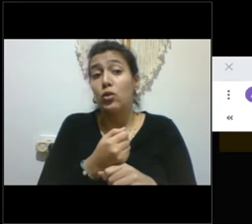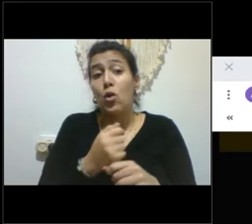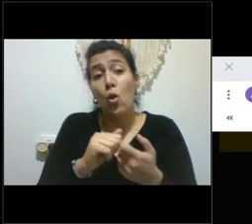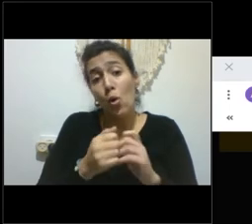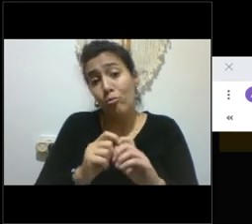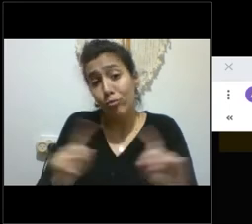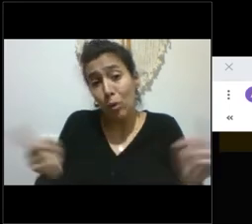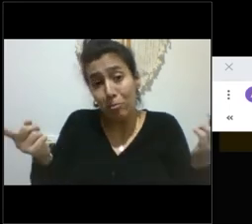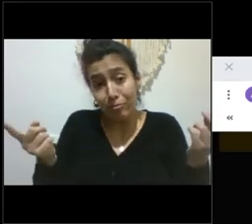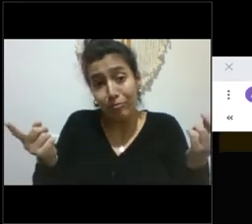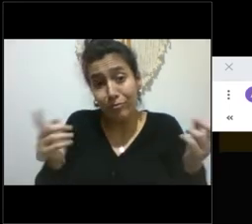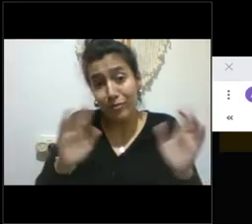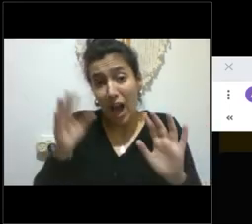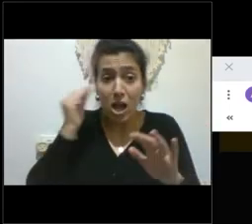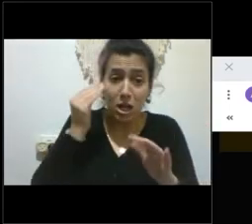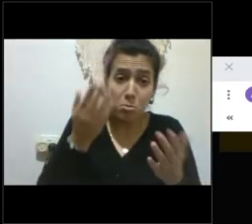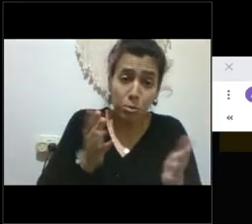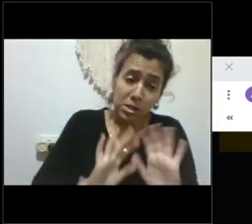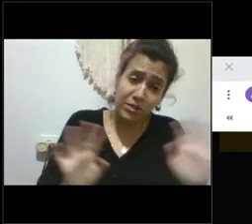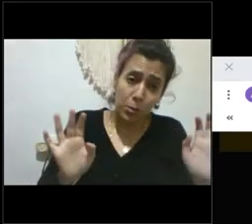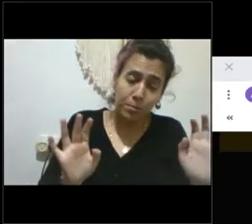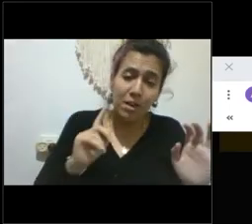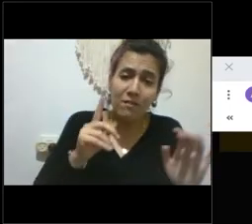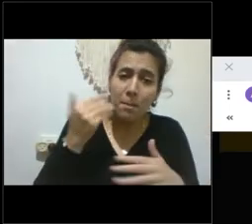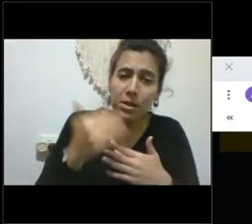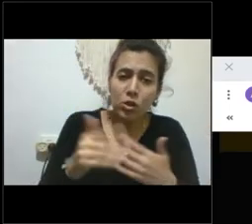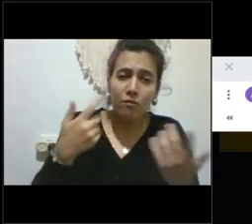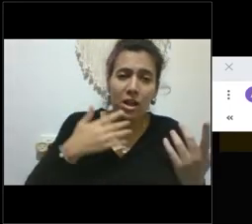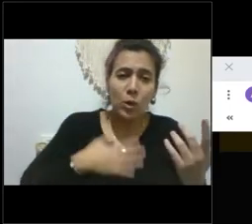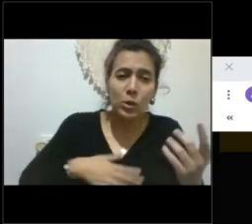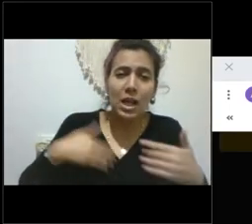בסוף אני רוצה לתת לכל אחד מכם את הביטחון,